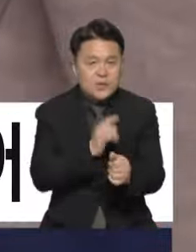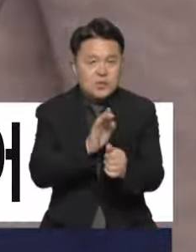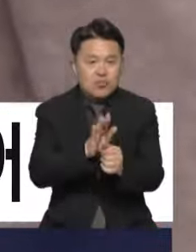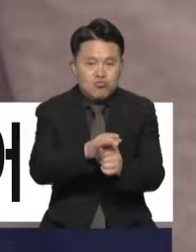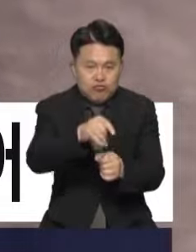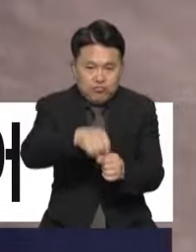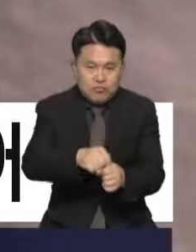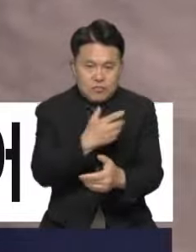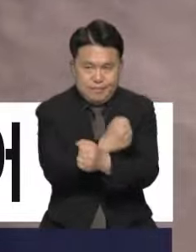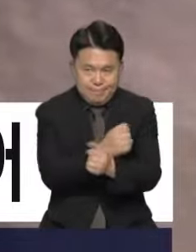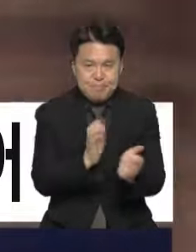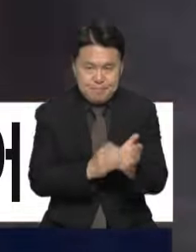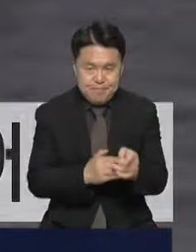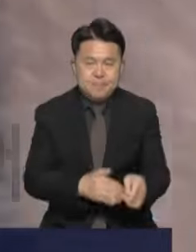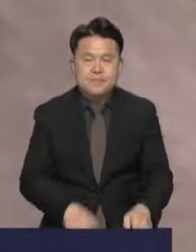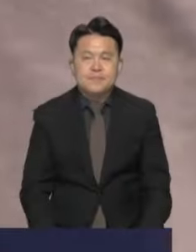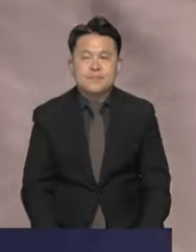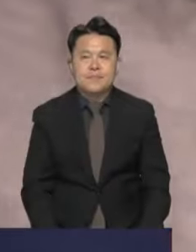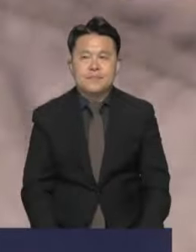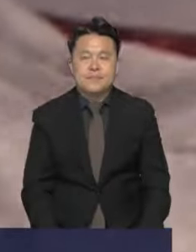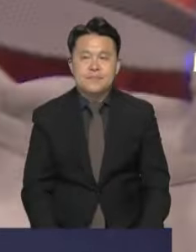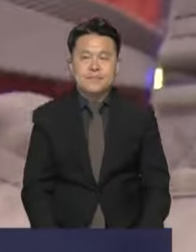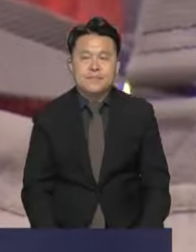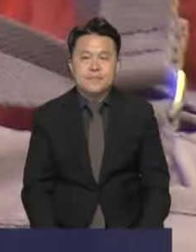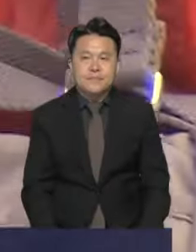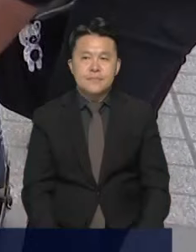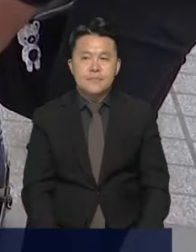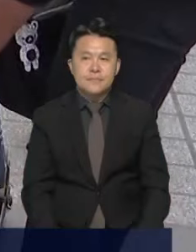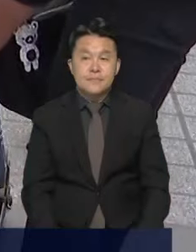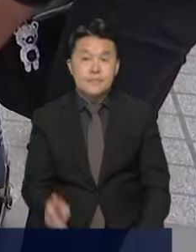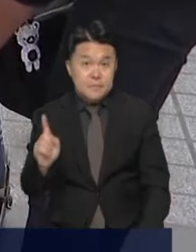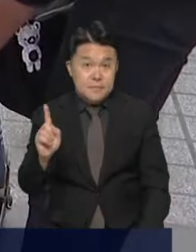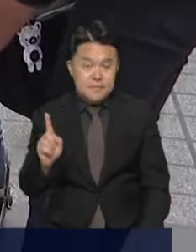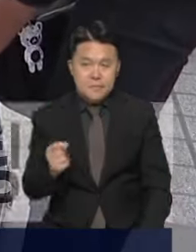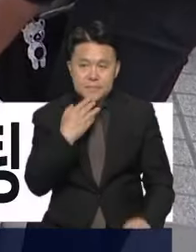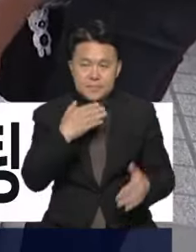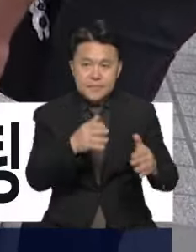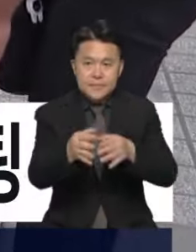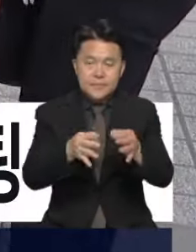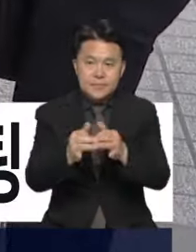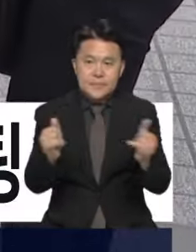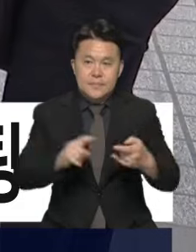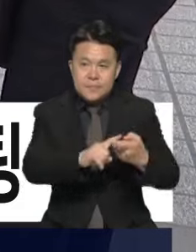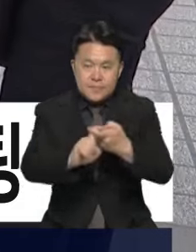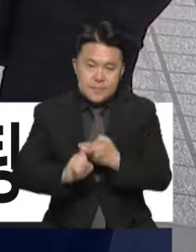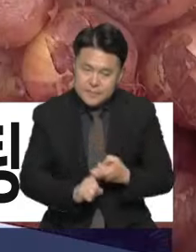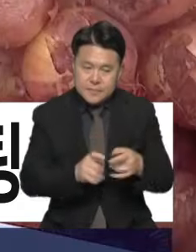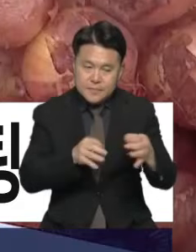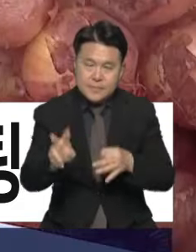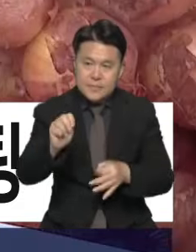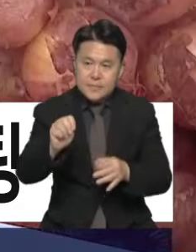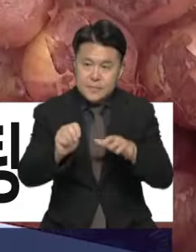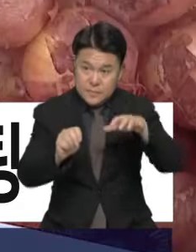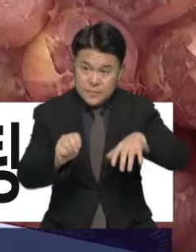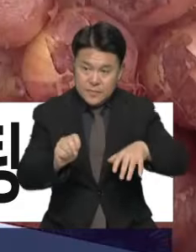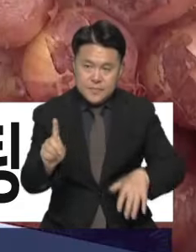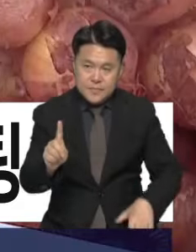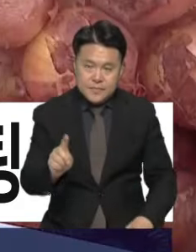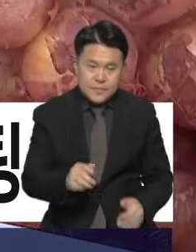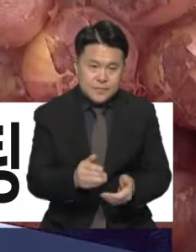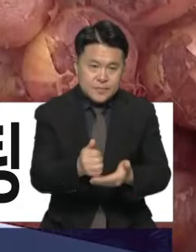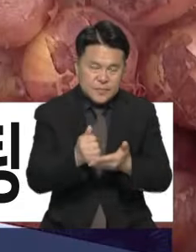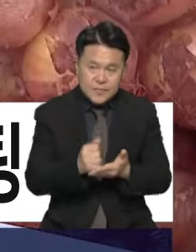위한 업무 협약을 맺었다고 오늘 밝혔습니다. 회사는 경기도 상인연합회 소속 점포 2만여 곳에 테이블 오더